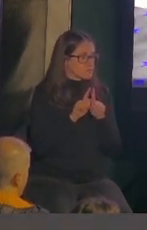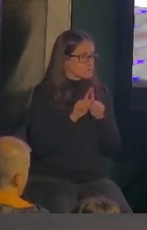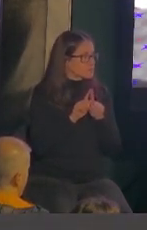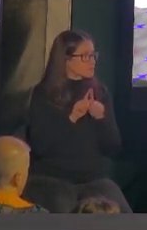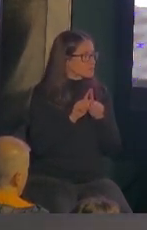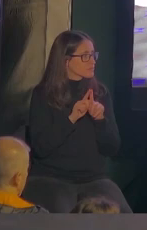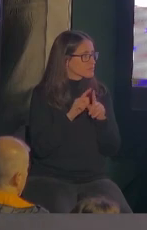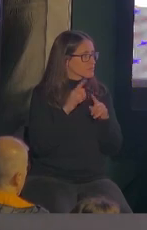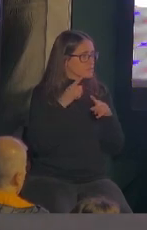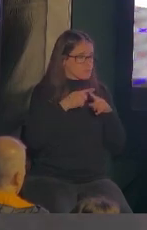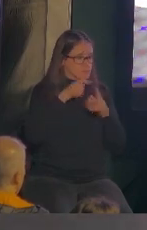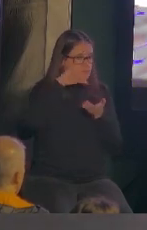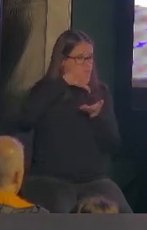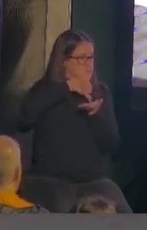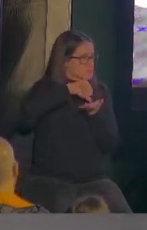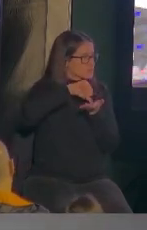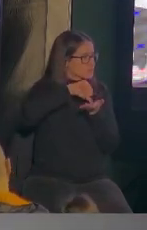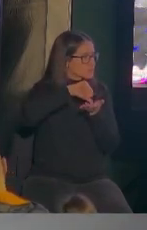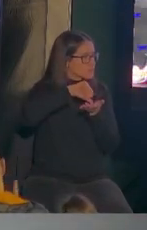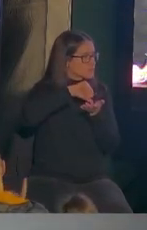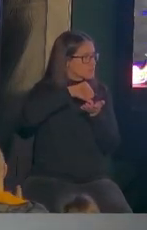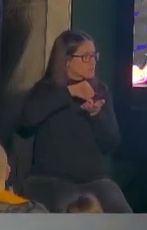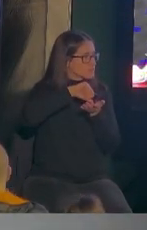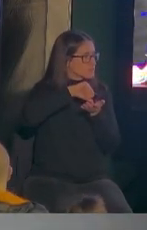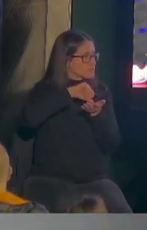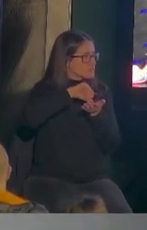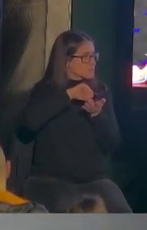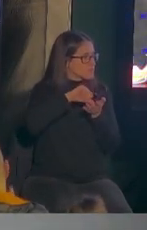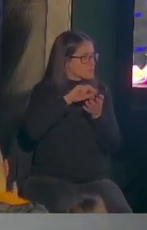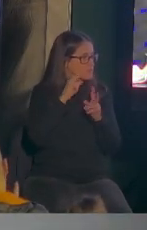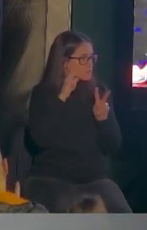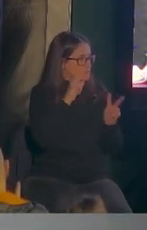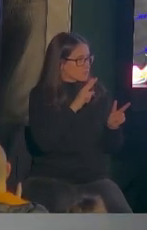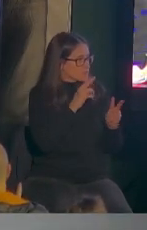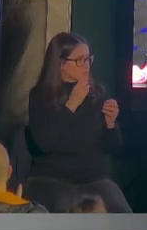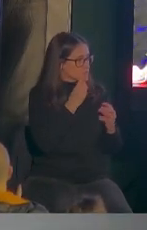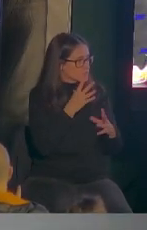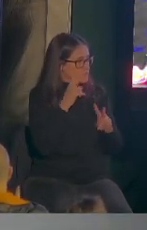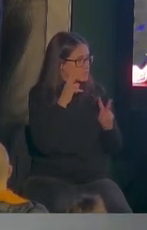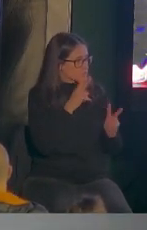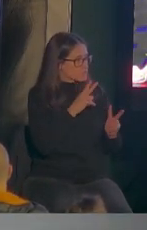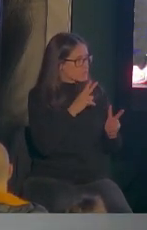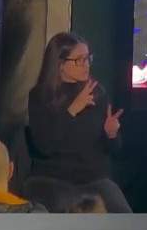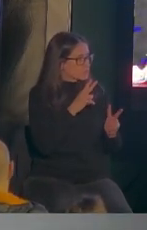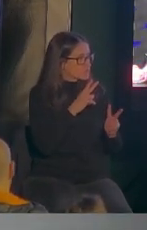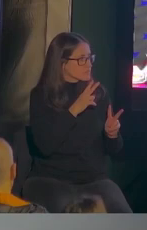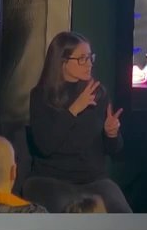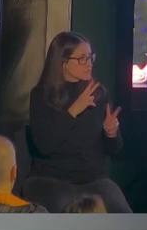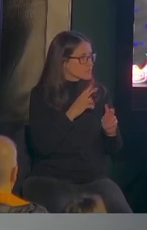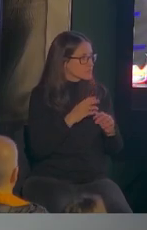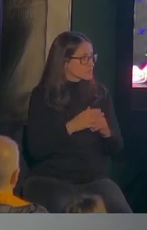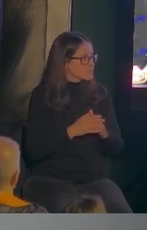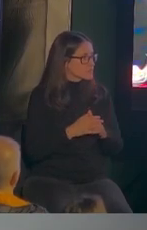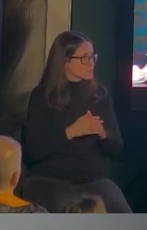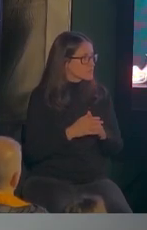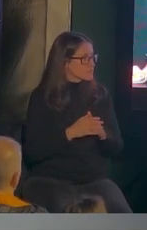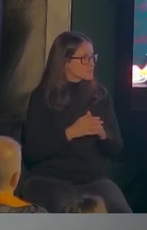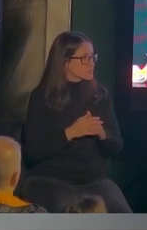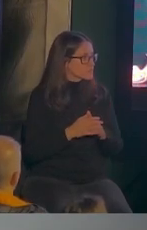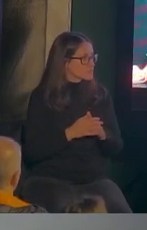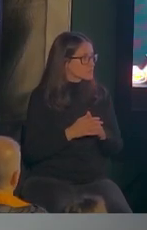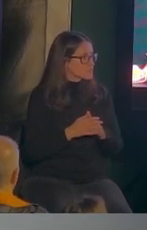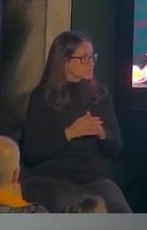al centre i ara per poder-li... Si ho veieu? No sé si es veu. És que no vull fondre'l